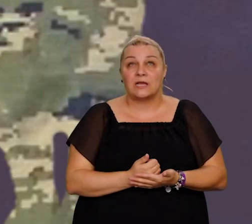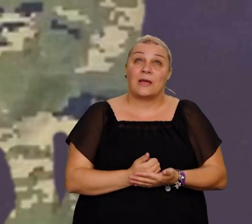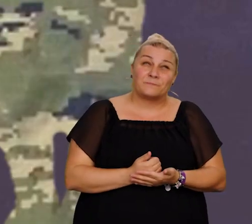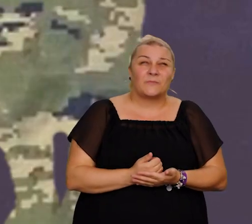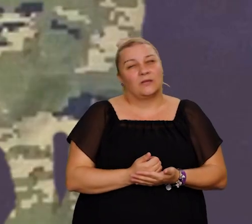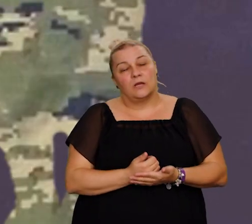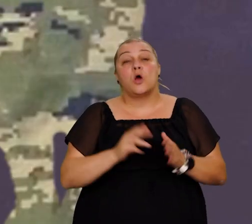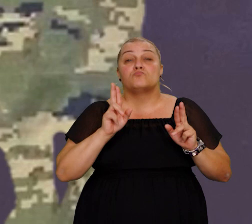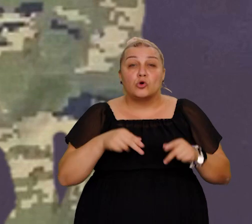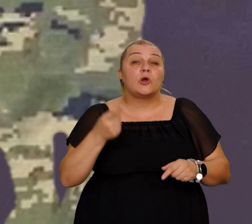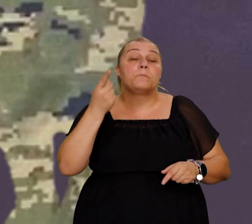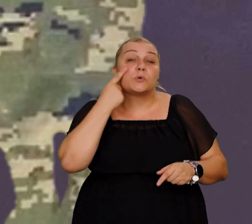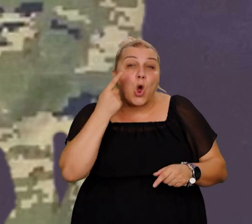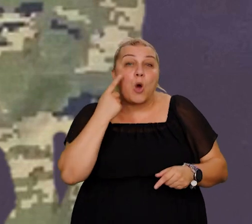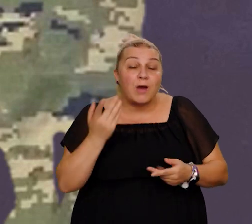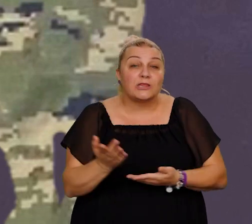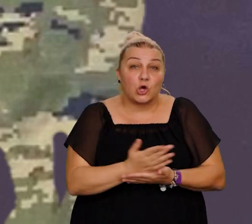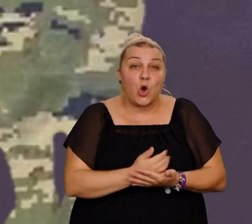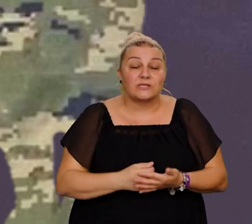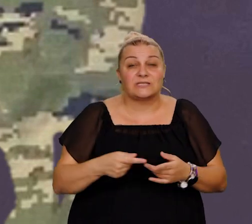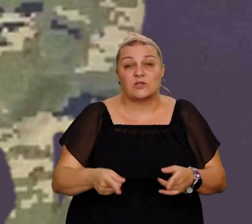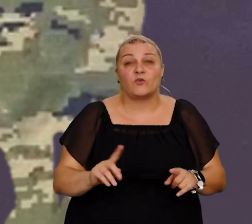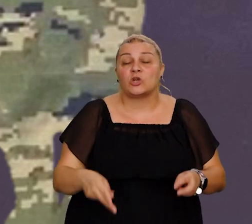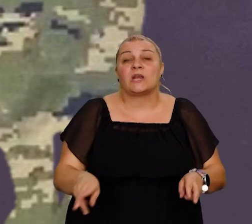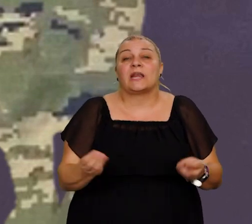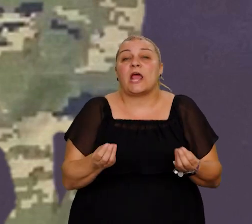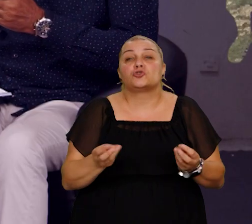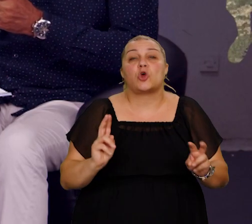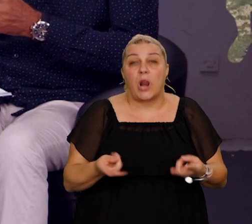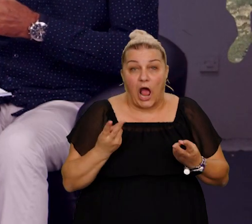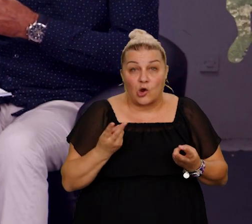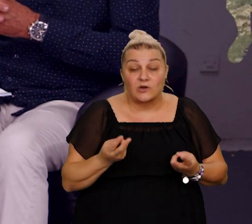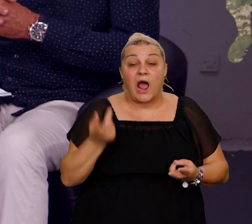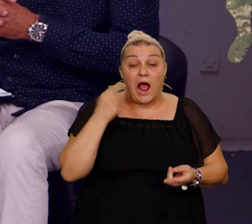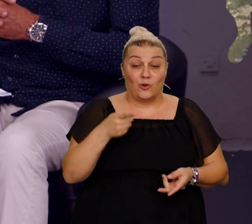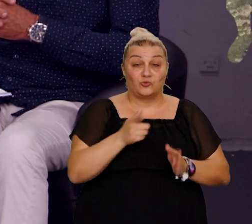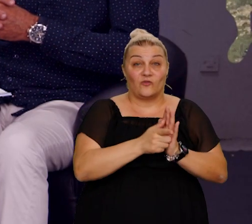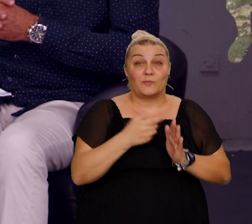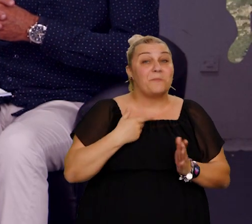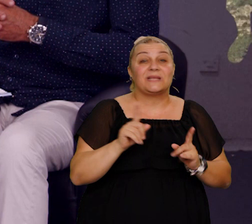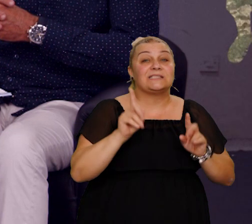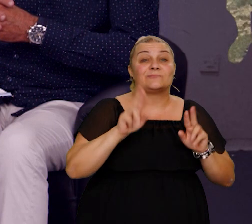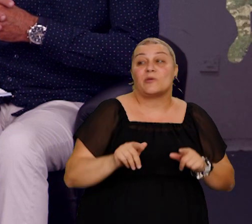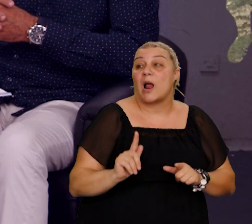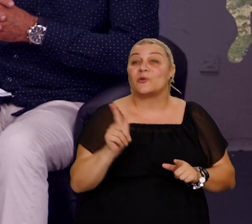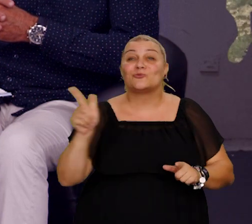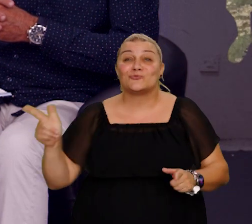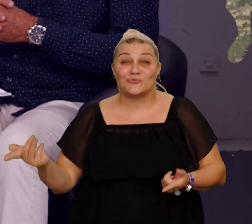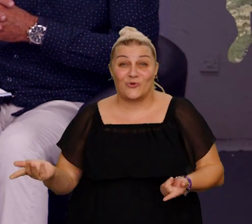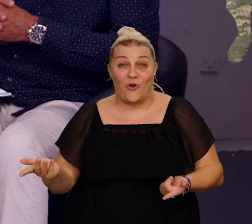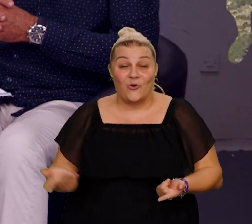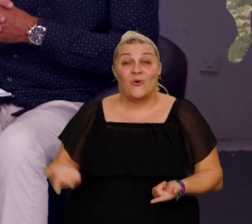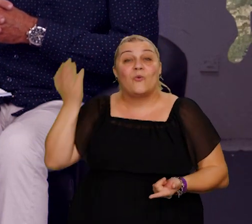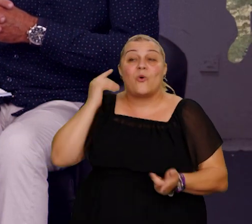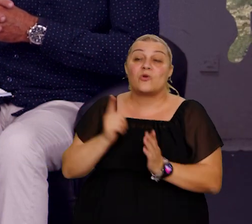može se probati koristiti, recimo, kao tu za borbu. Da, u tom trenucima bilo je to što smo imali. Tako je. I treba se uvijek vratiti u